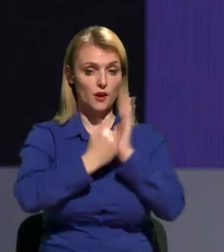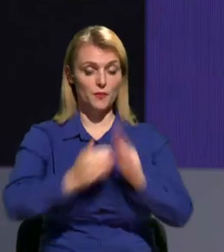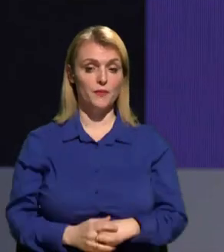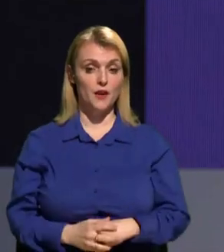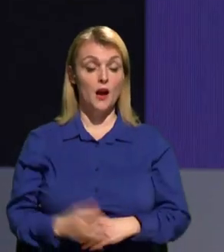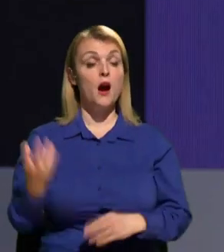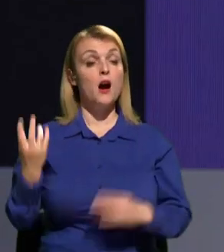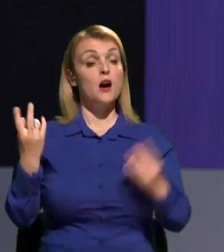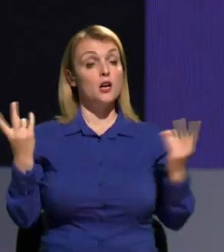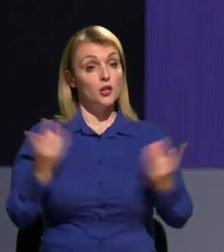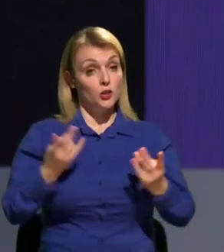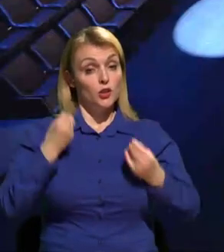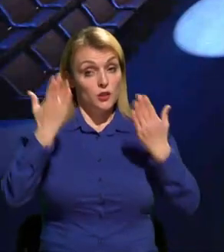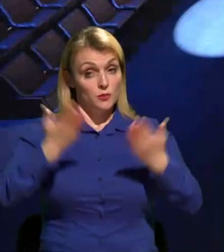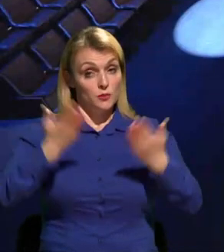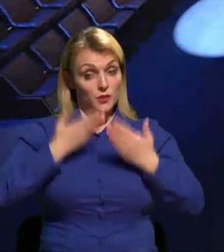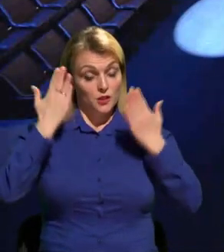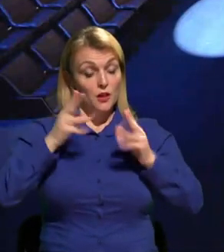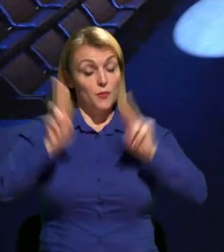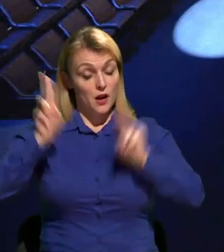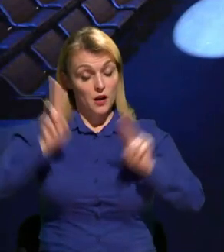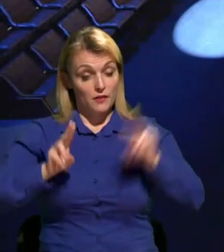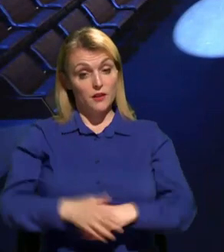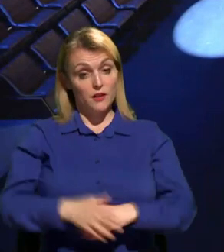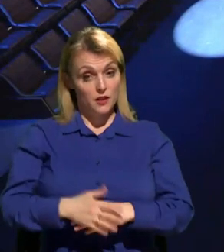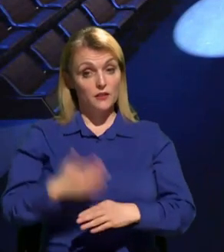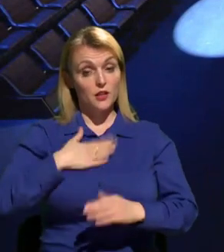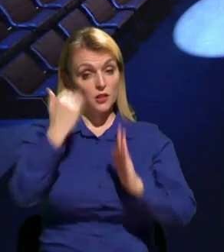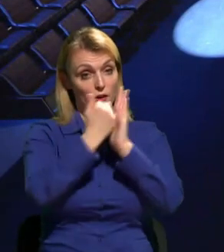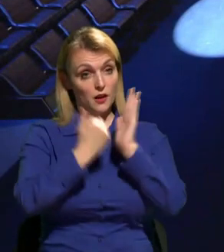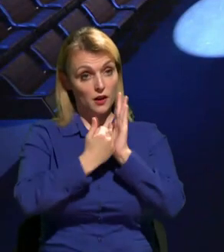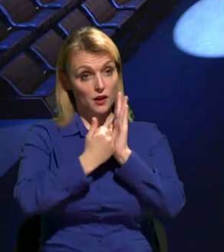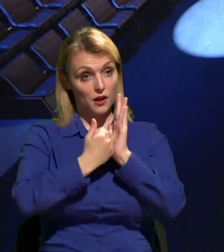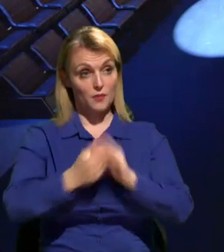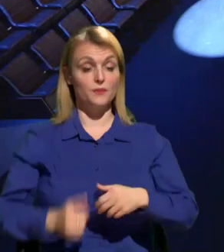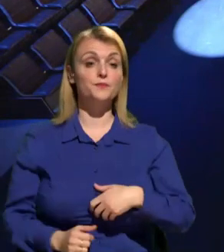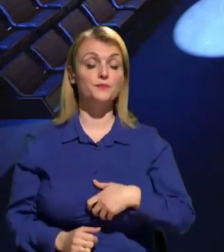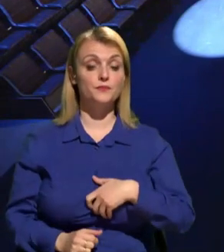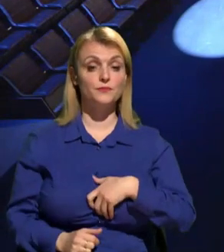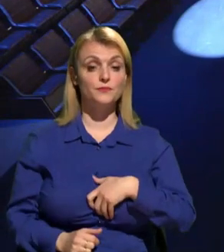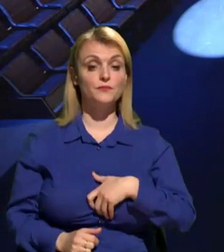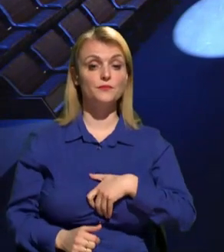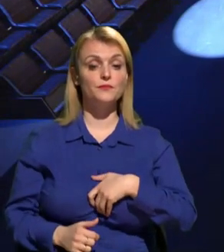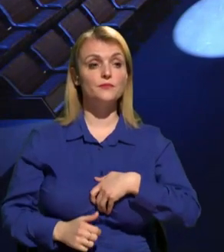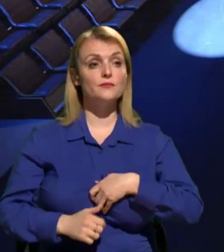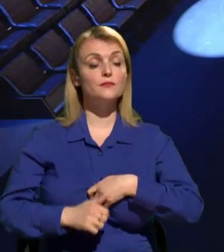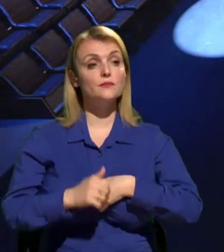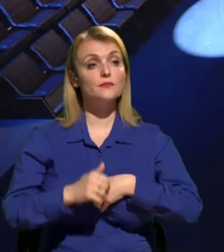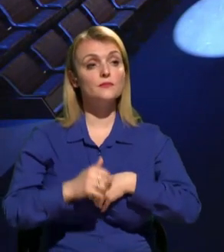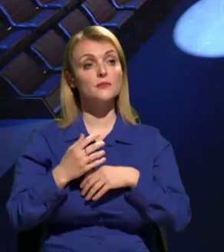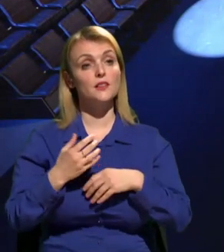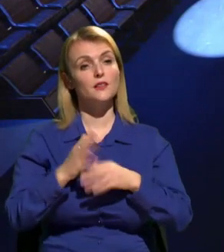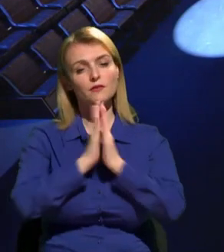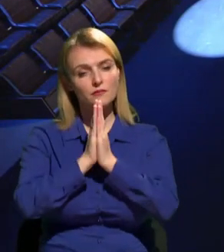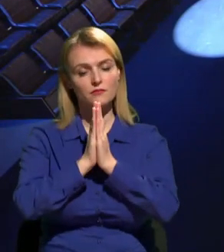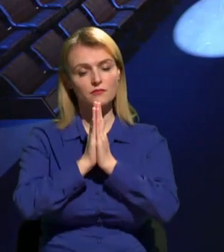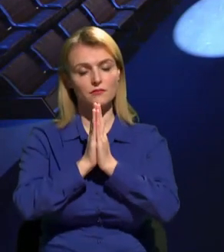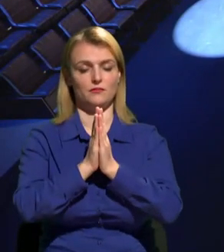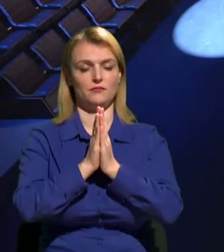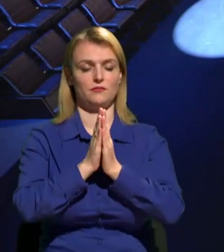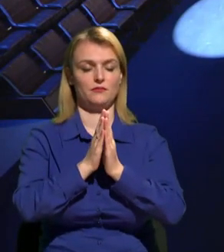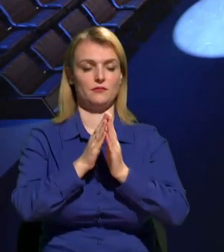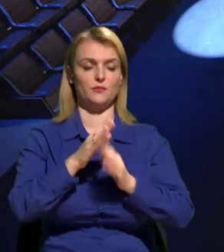care urmează să le respectăm pentru că ne dorim un dialog civilizat și cu un impact informativ pentru telespectatorii noștri. Și vă rog tare mult să ținem cont